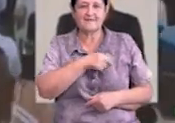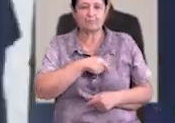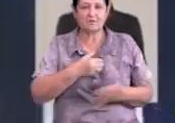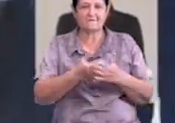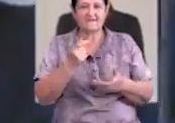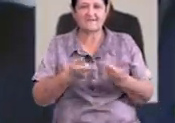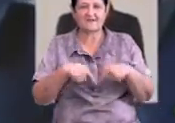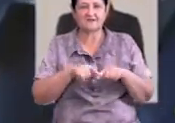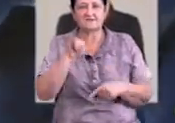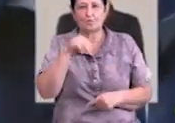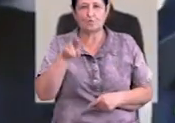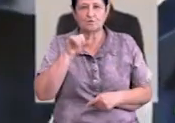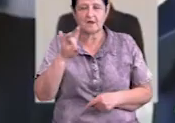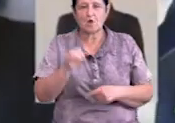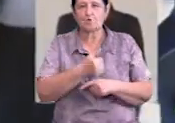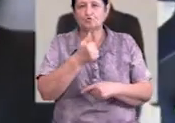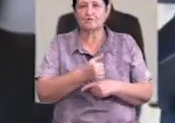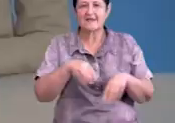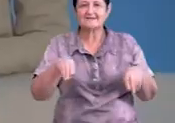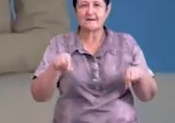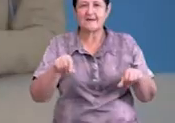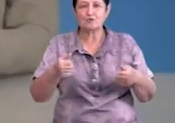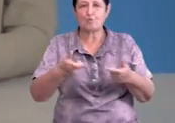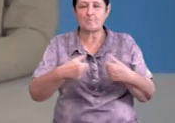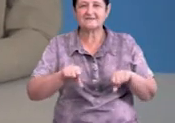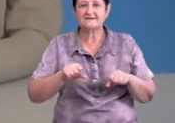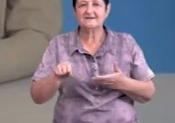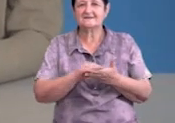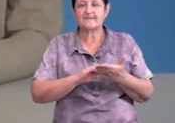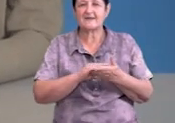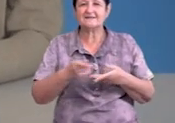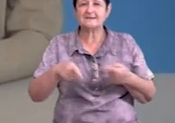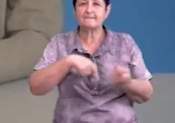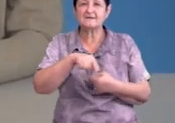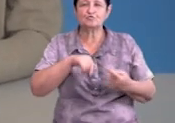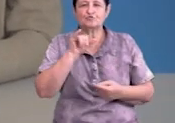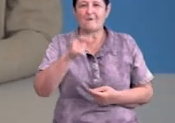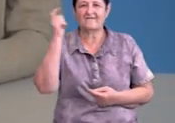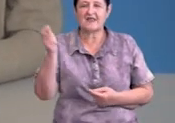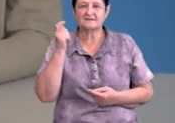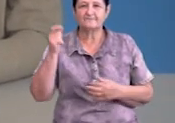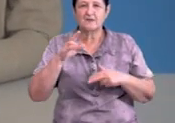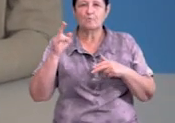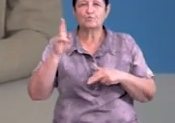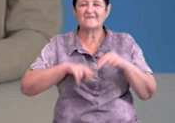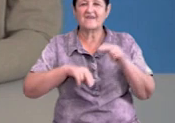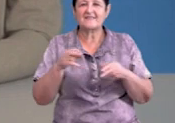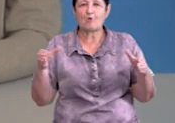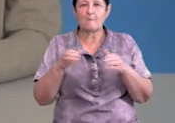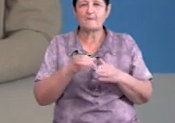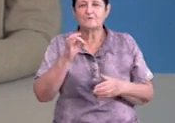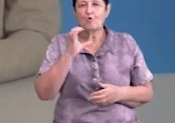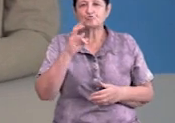фракції «УДАР», очолював земельну комісію. Займається бізнесом. У його власності, зокрема, будівельна компанія «Основа